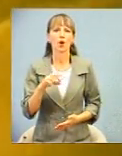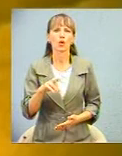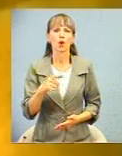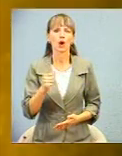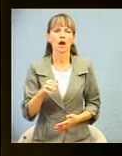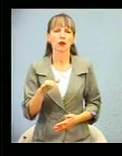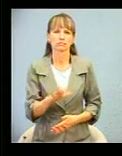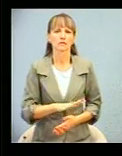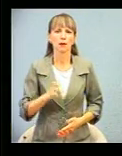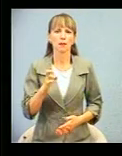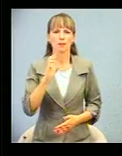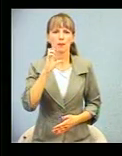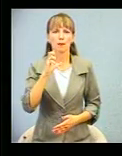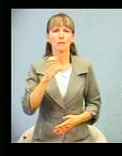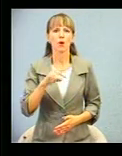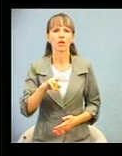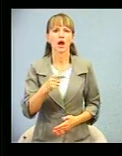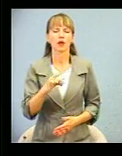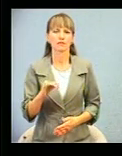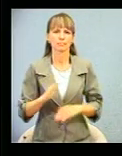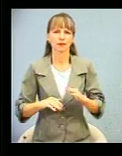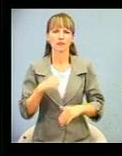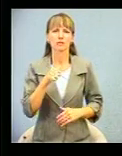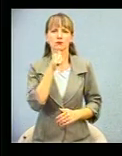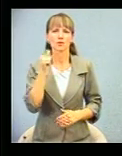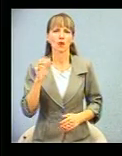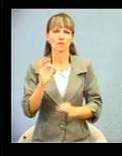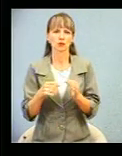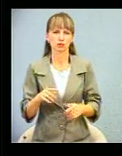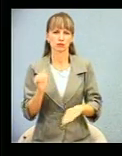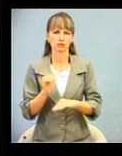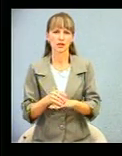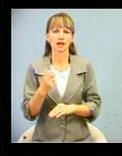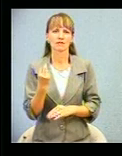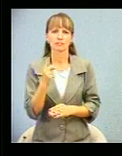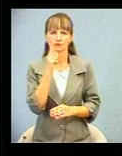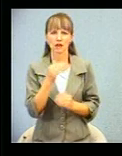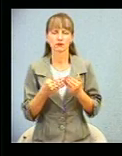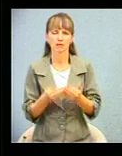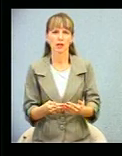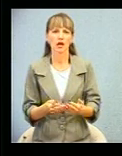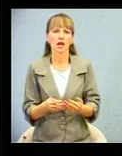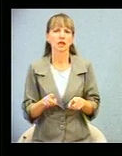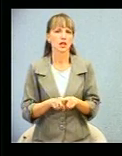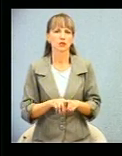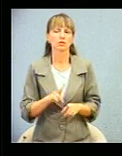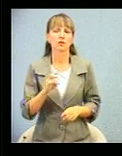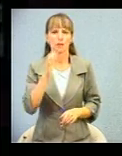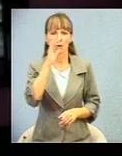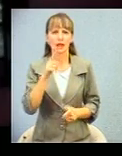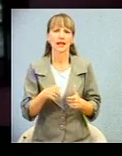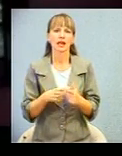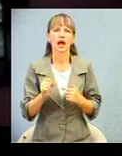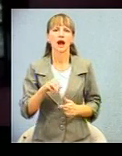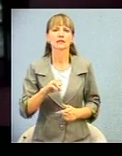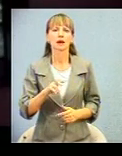світлини Дмитро Кабалія виклав у Фейсбук. Фахівець зазначає, торік восени тут вже виявили 12 невеликих плавзасобів, не схожих на болгарські чи отоманські.